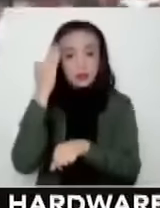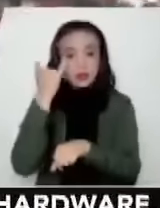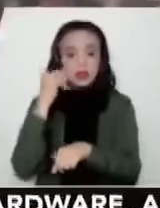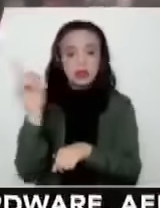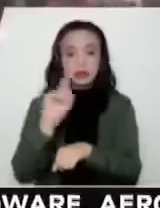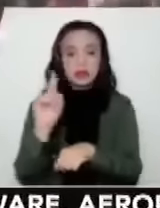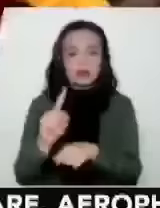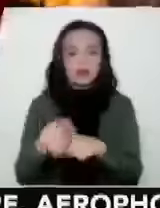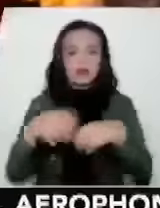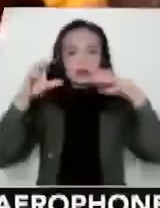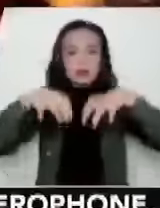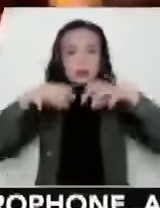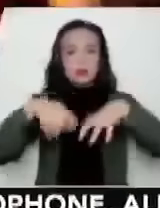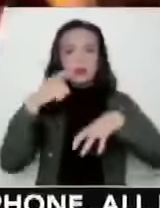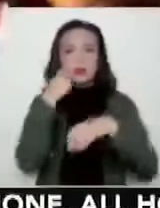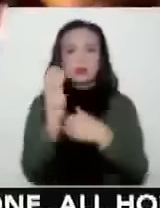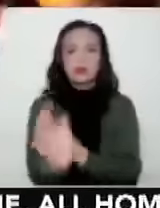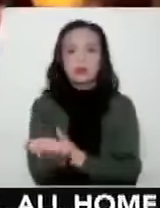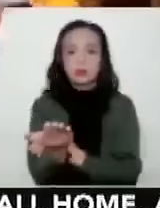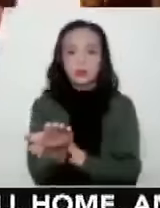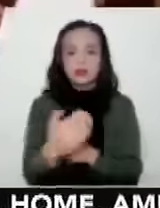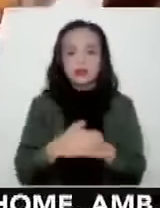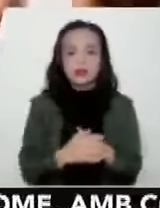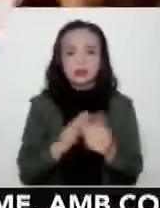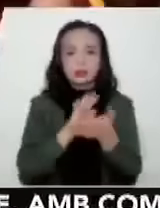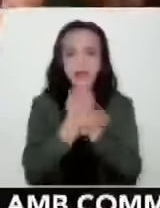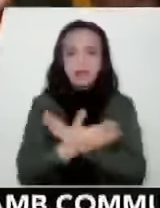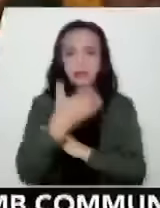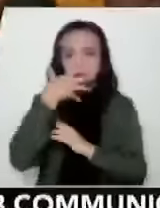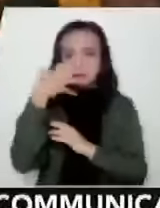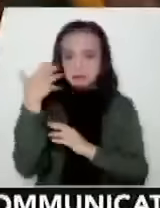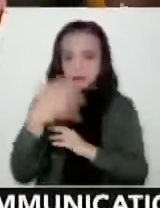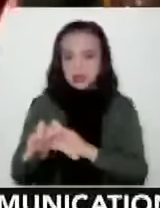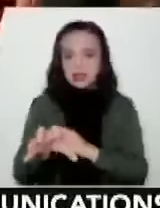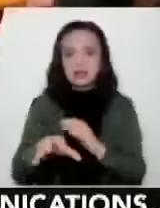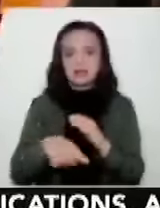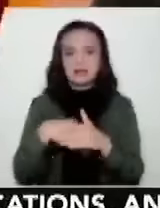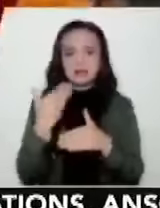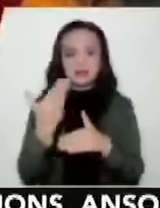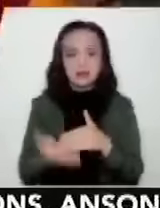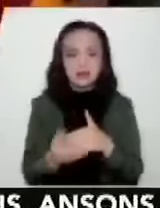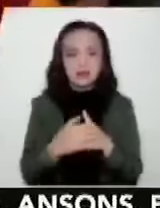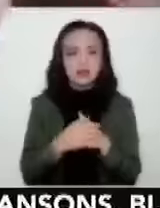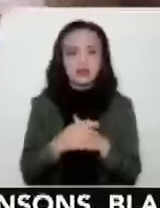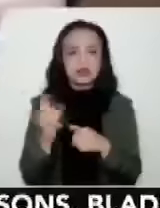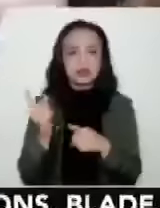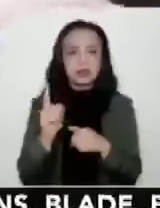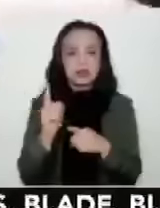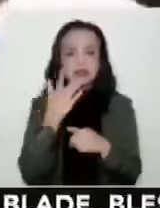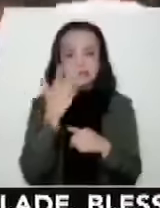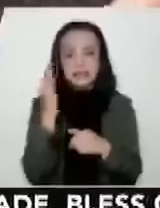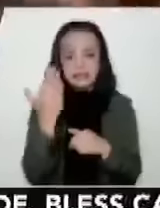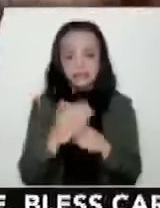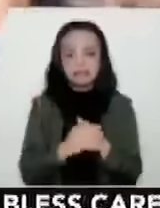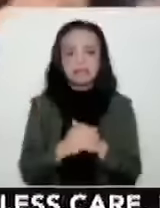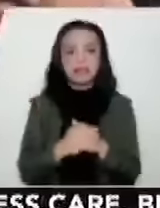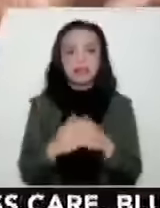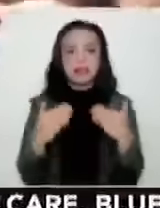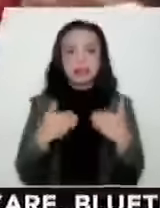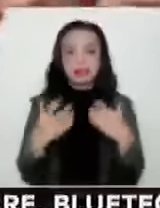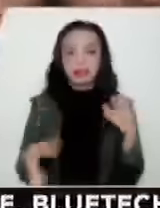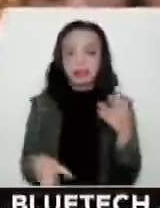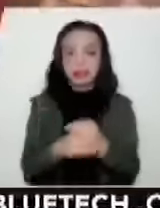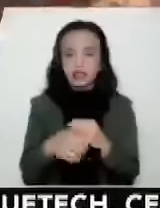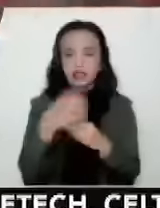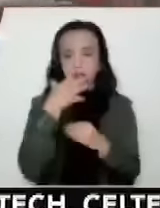pag-ulan kaninang umaga, naging mainit na singaw daw ito na namuo sa salamin ng andas. Nakadagdag pa ang init ng katawan